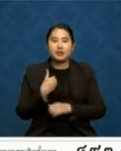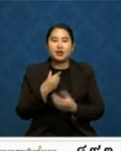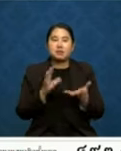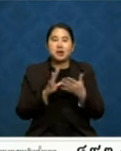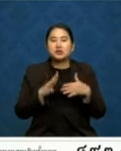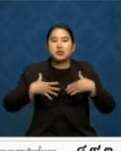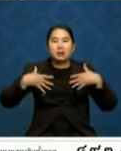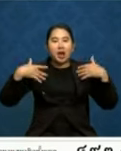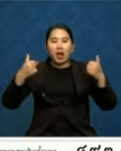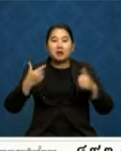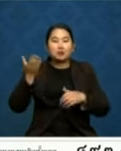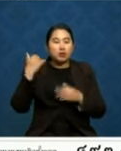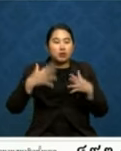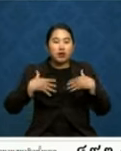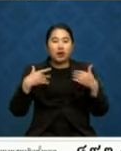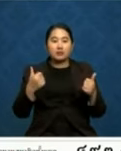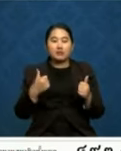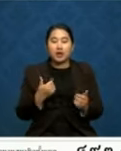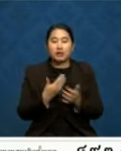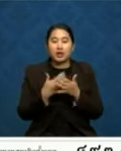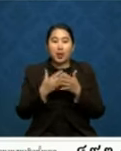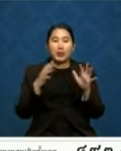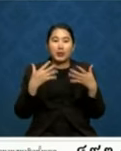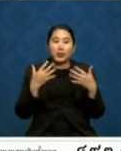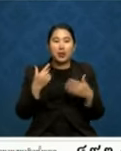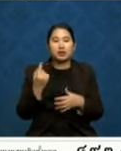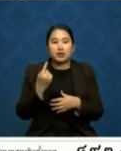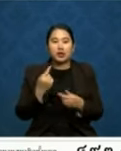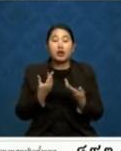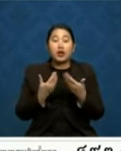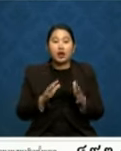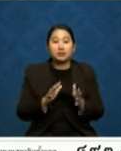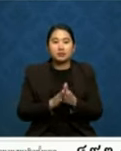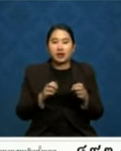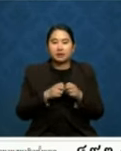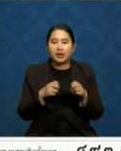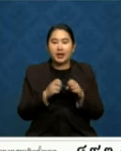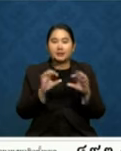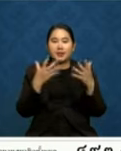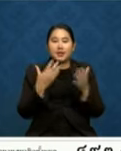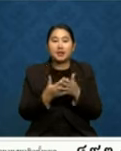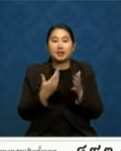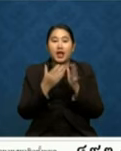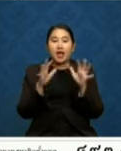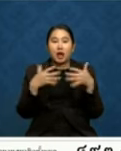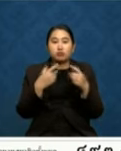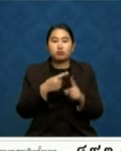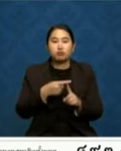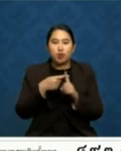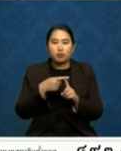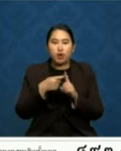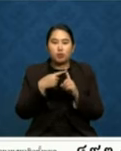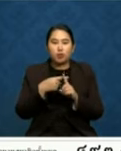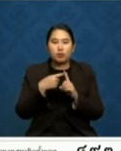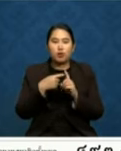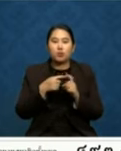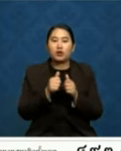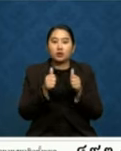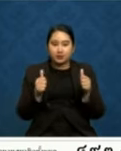กินเนี่ยมายาวนานมากนะครับแต่เอาละแต่ตอนนั้นเนี่ยก็ยังไม่ได้เกิดวิกฤตอะไรกำไรของโรงงานยาสูบก็ยัง